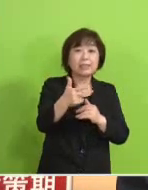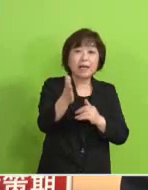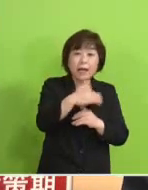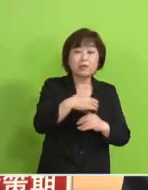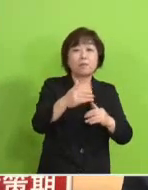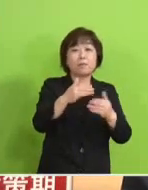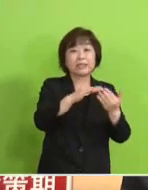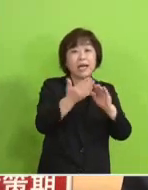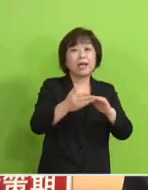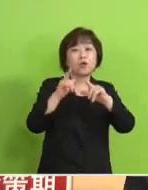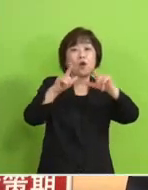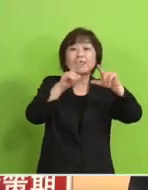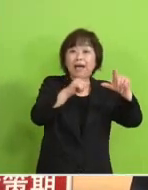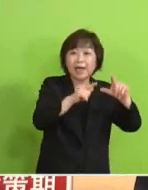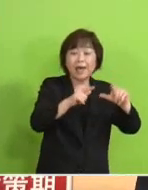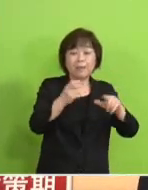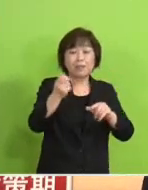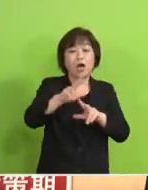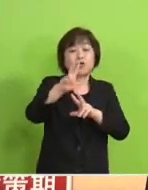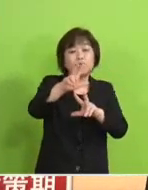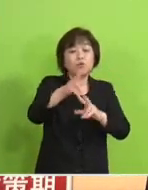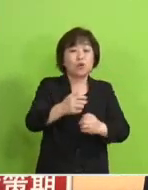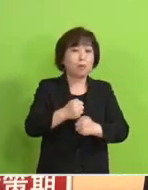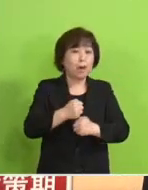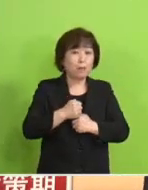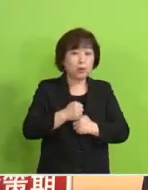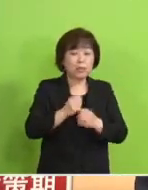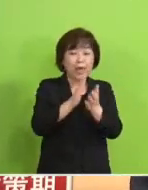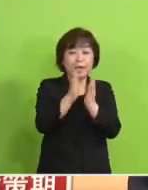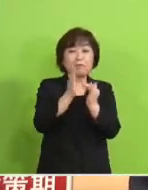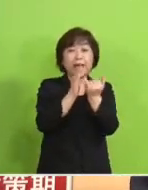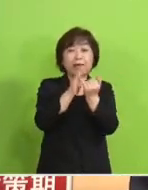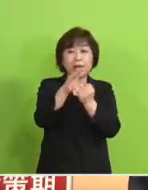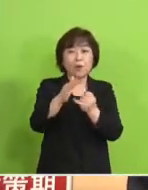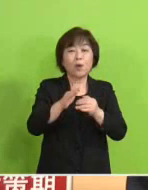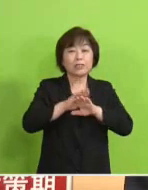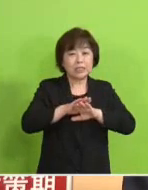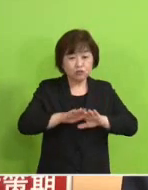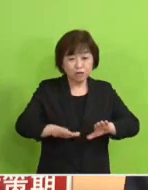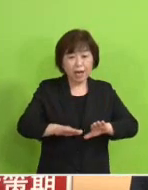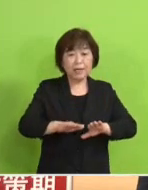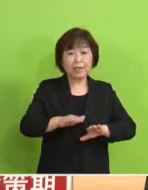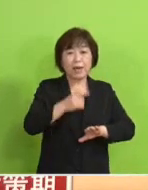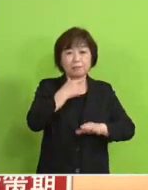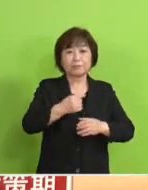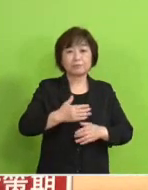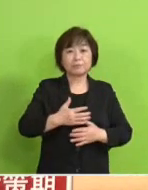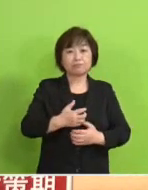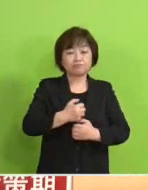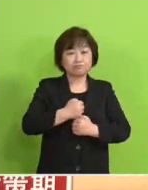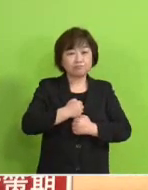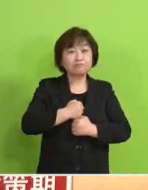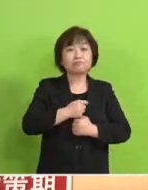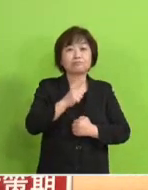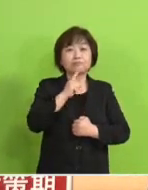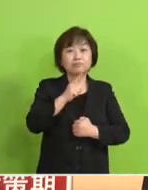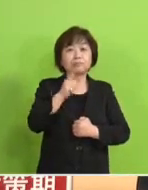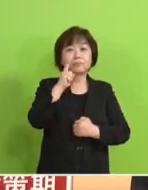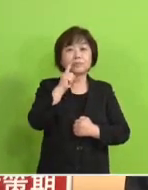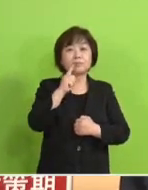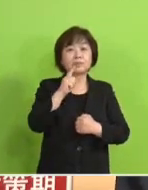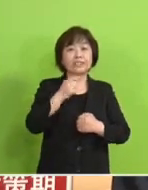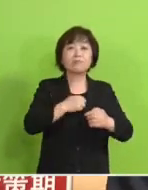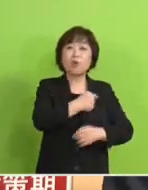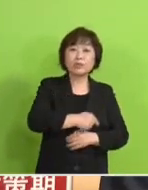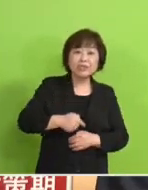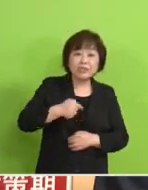と、ルールを守って、愛媛県ならではの静かな厳粛な気持ちで聖火を見送ってい